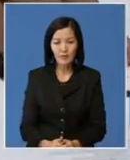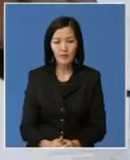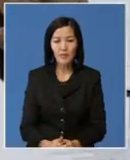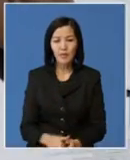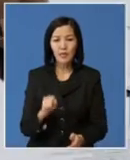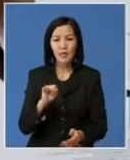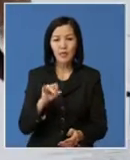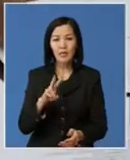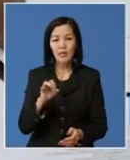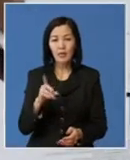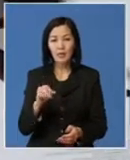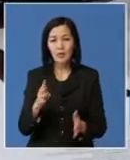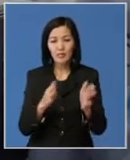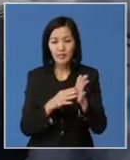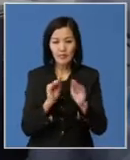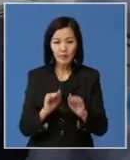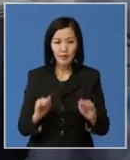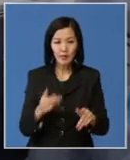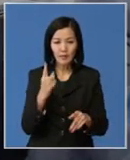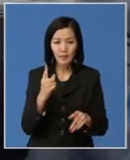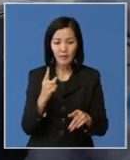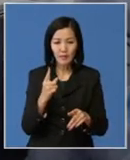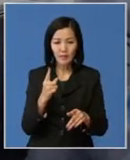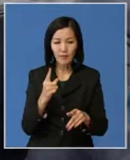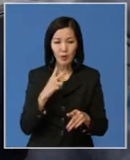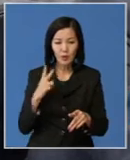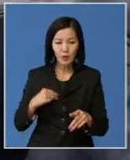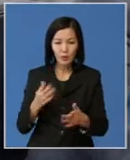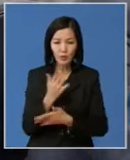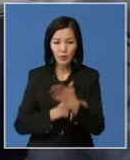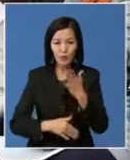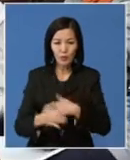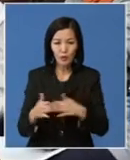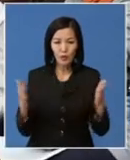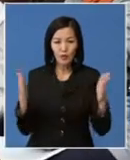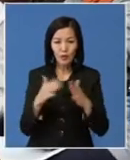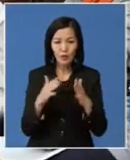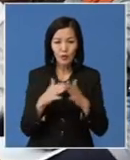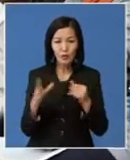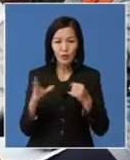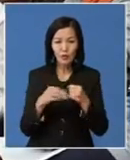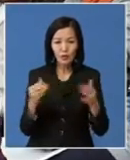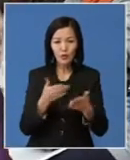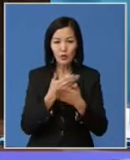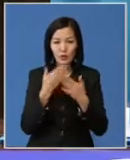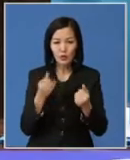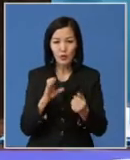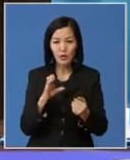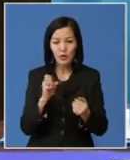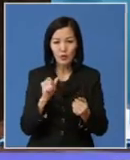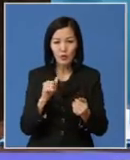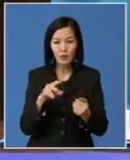Алайнагүл 8 баланың анасы, бір қызы мүгедек. Өзгелермен салыстырғанда басында не үйі, не жері жоқ. Сәуле Рысқұлова